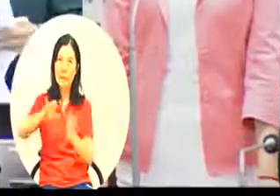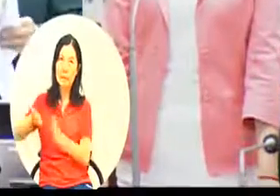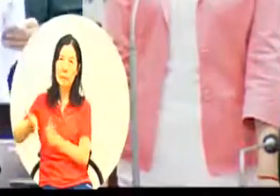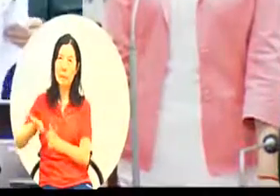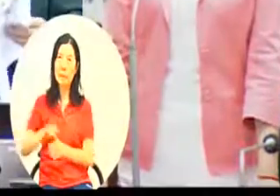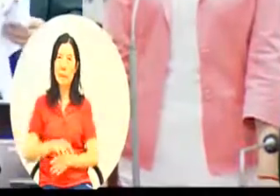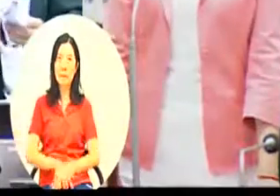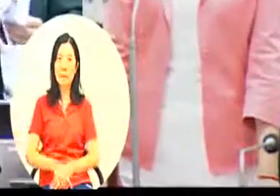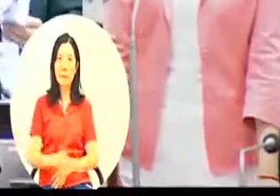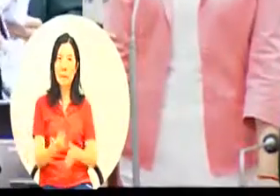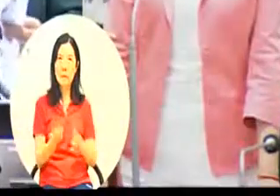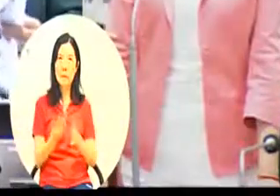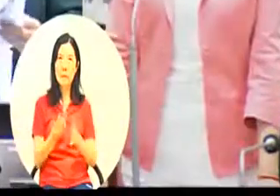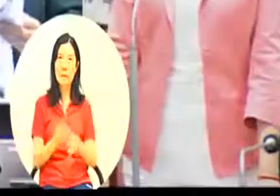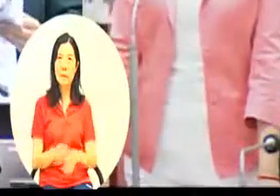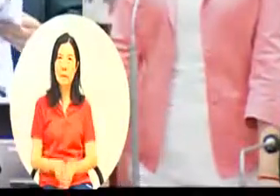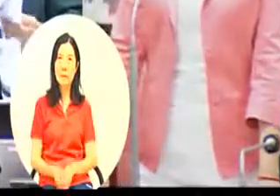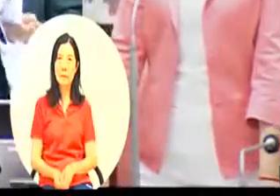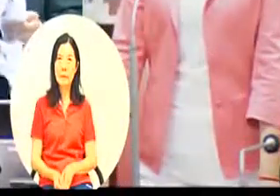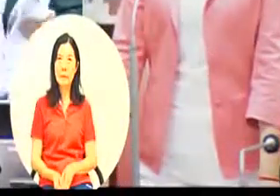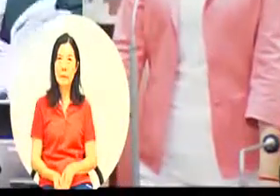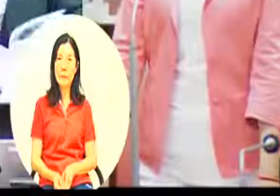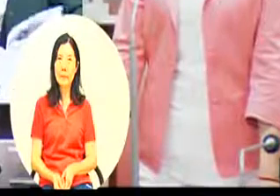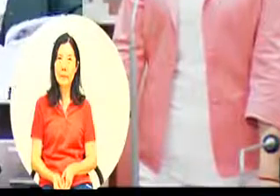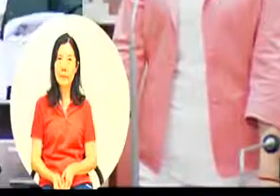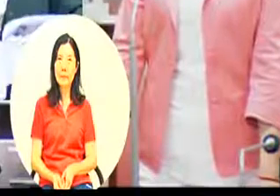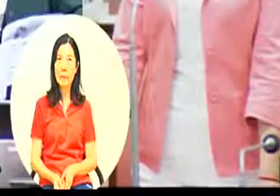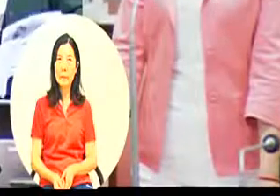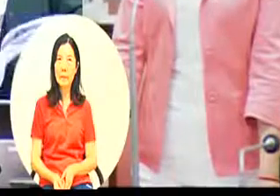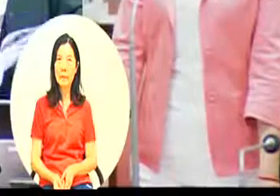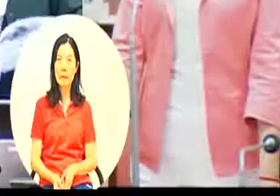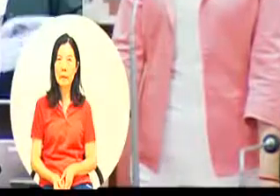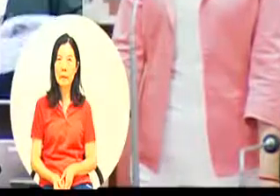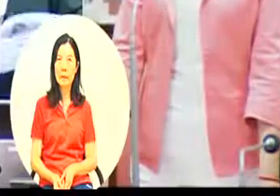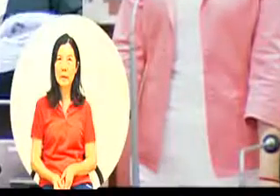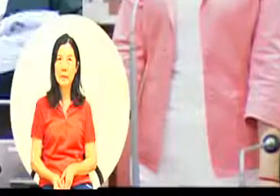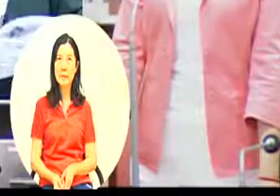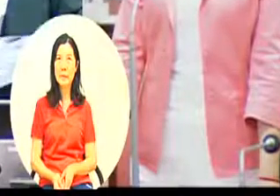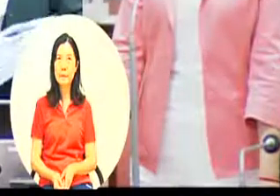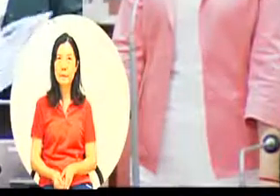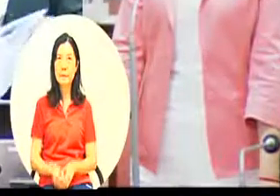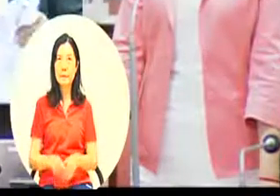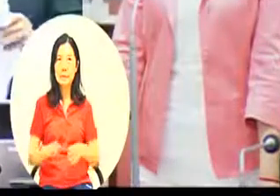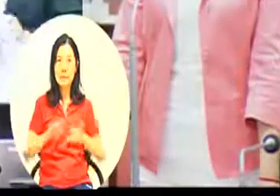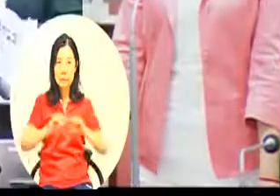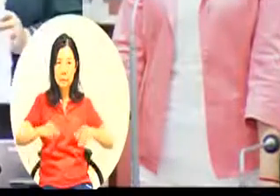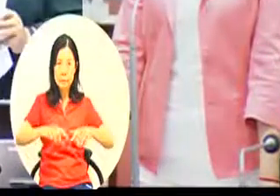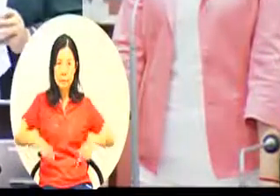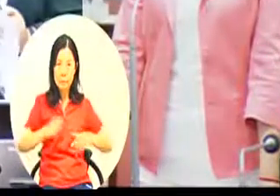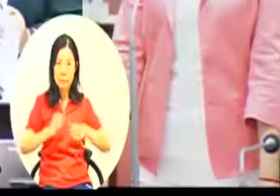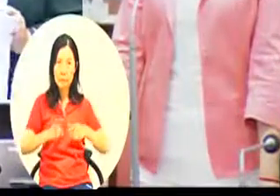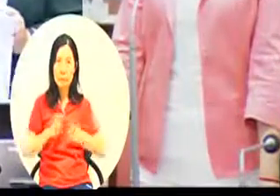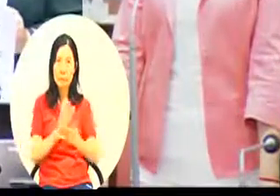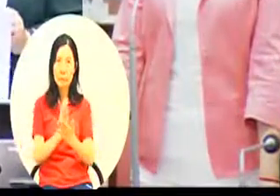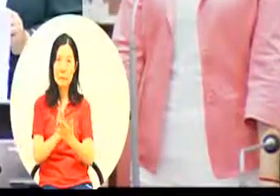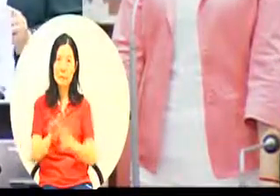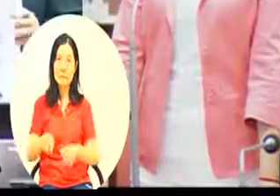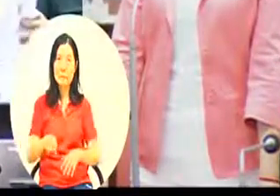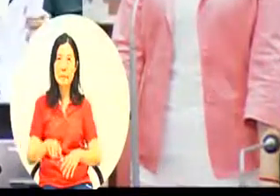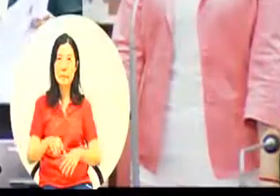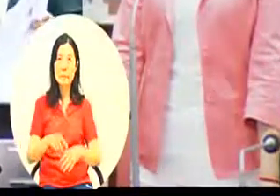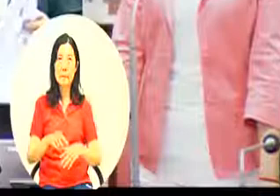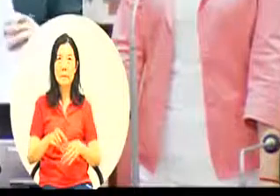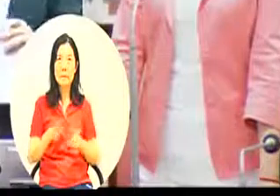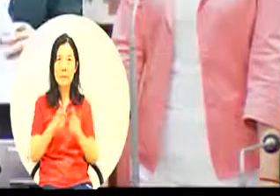想刚刚对我们很多，包括地勇公司等等，那我请我们的徐副